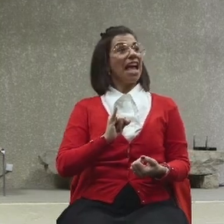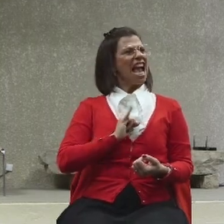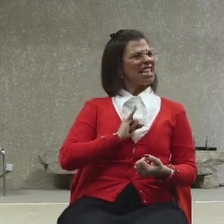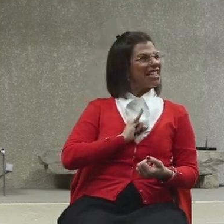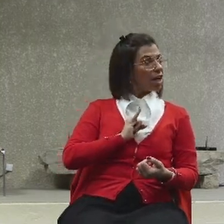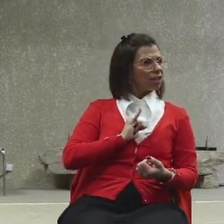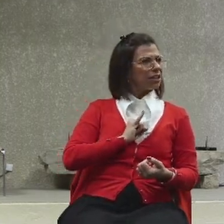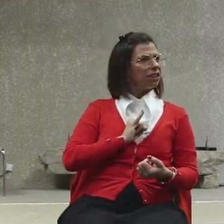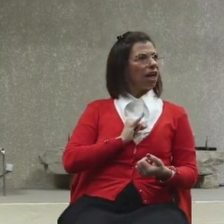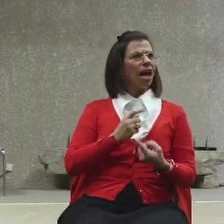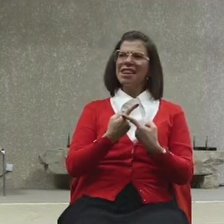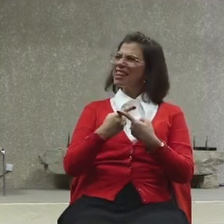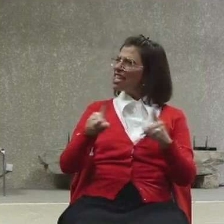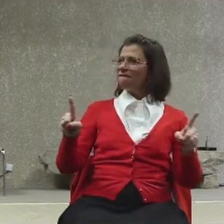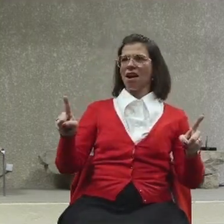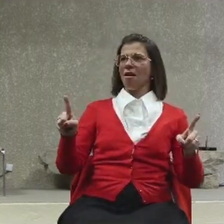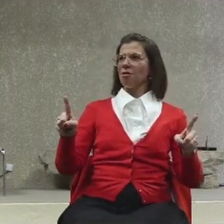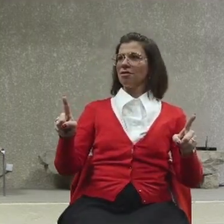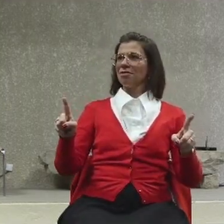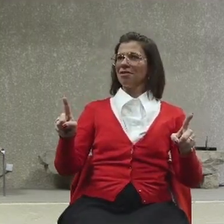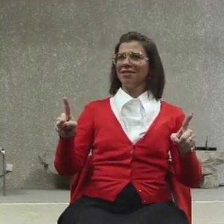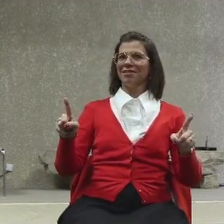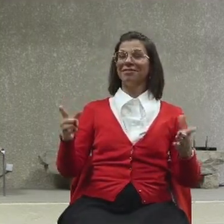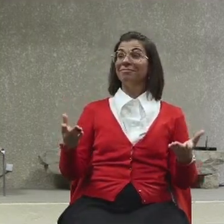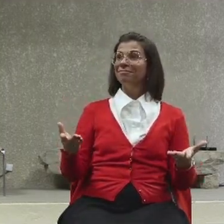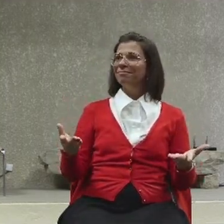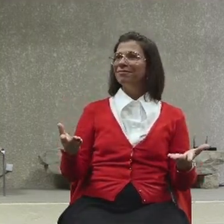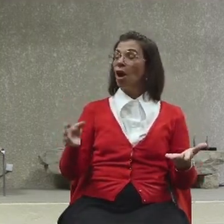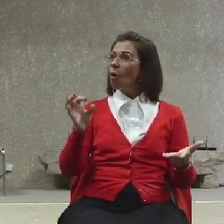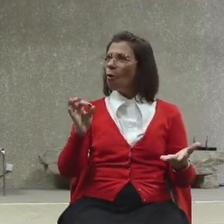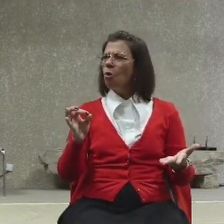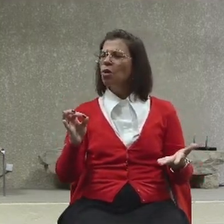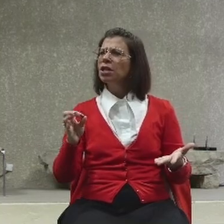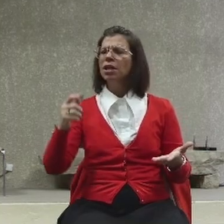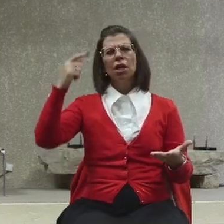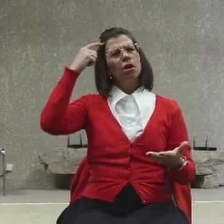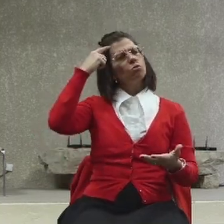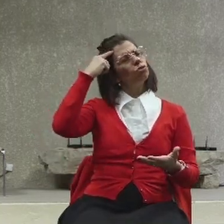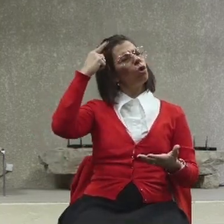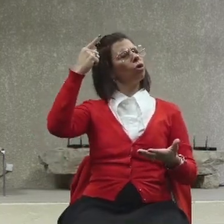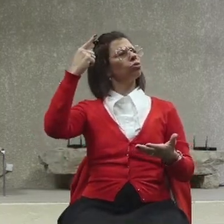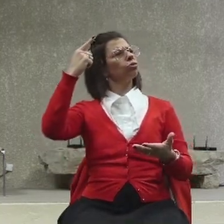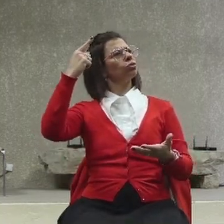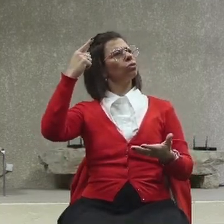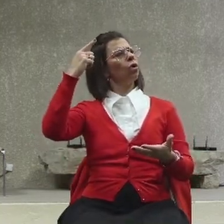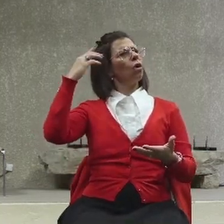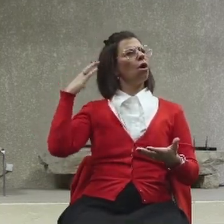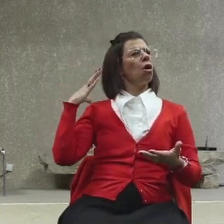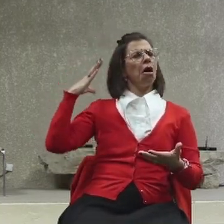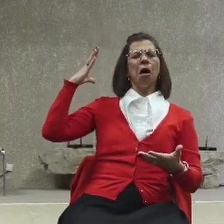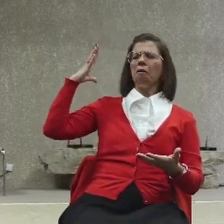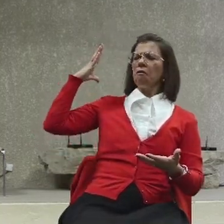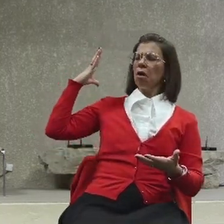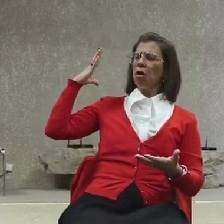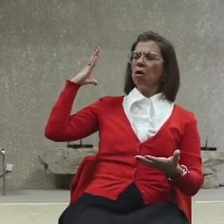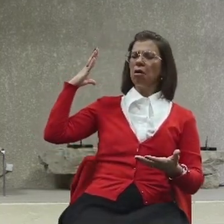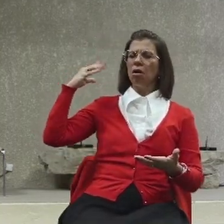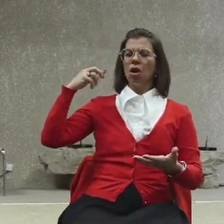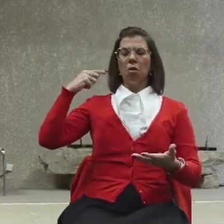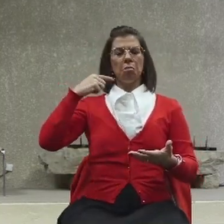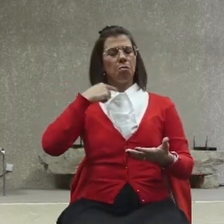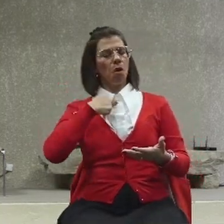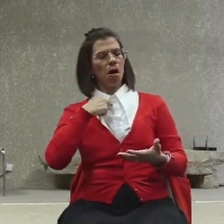la nature pécheresse est toujours là, et on en est toujours prisonnier. C'est ce qui est décrit dans Romains 4, en réalité. Je